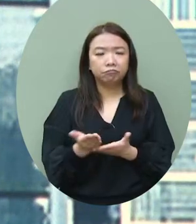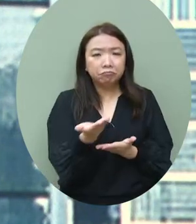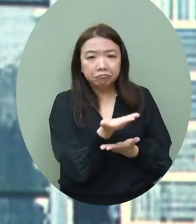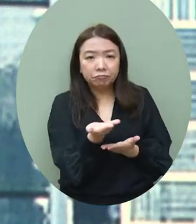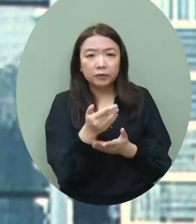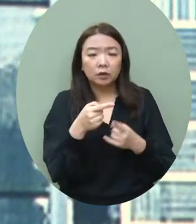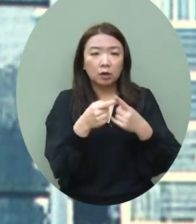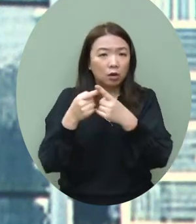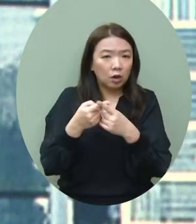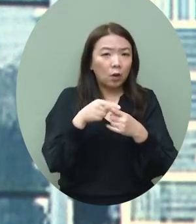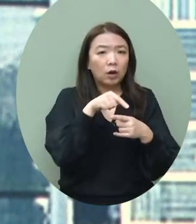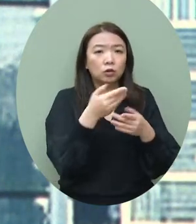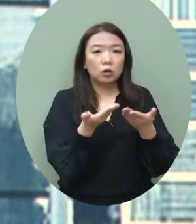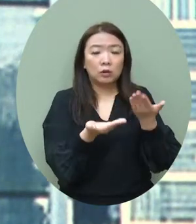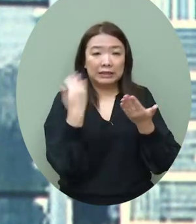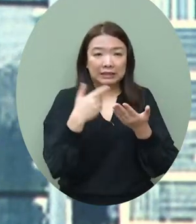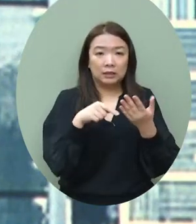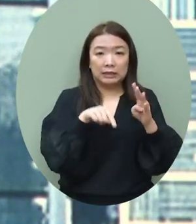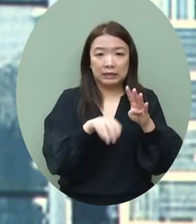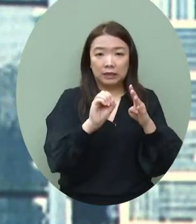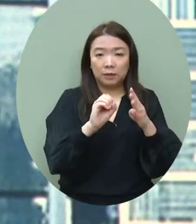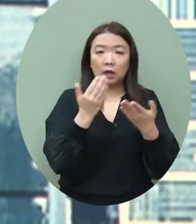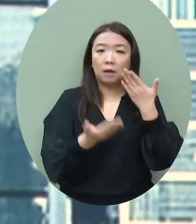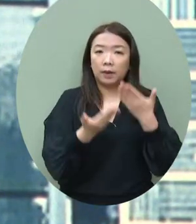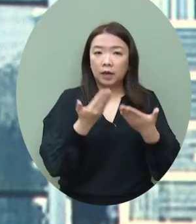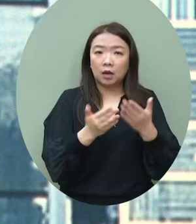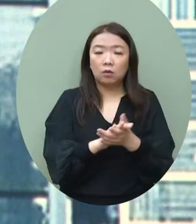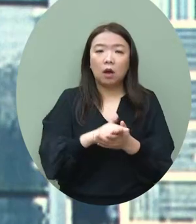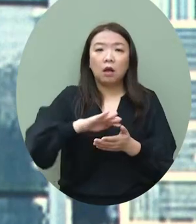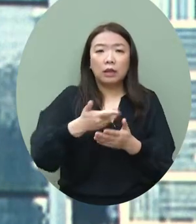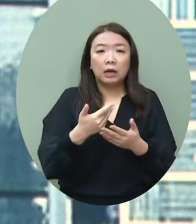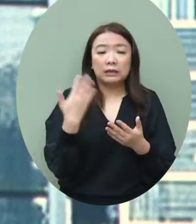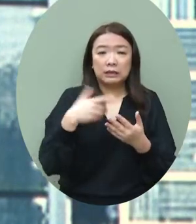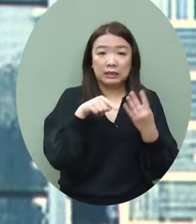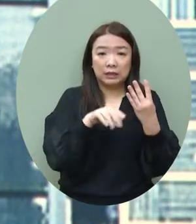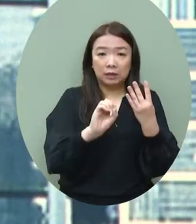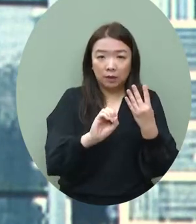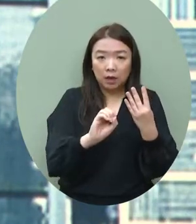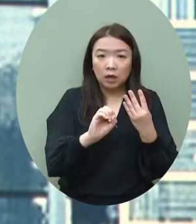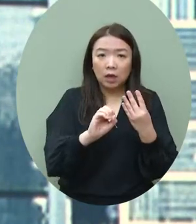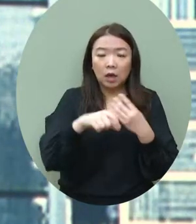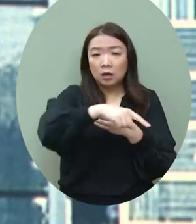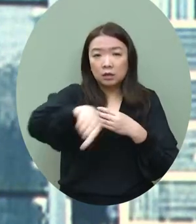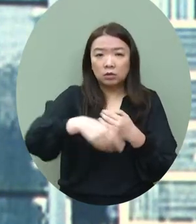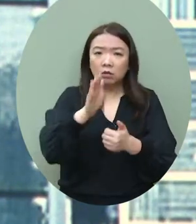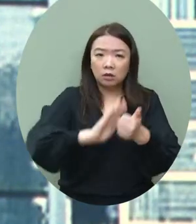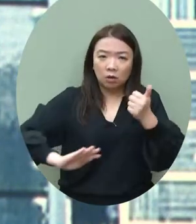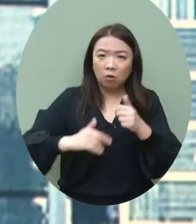4.0嘅金額比較，但其實4.0嘅時候處所受嘅影響係一段好長嘅時